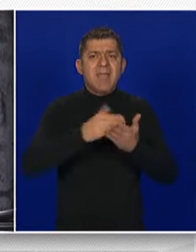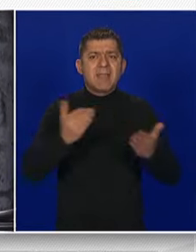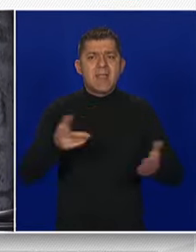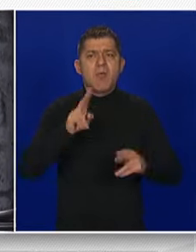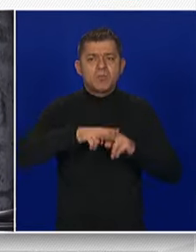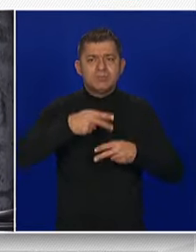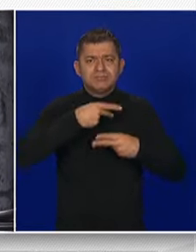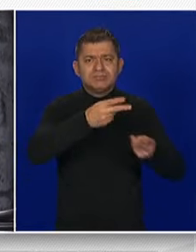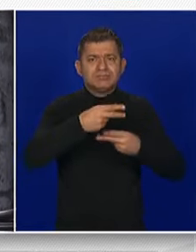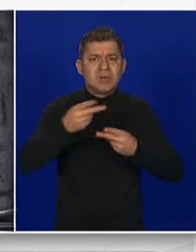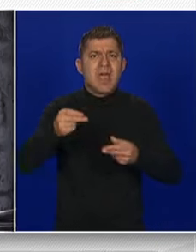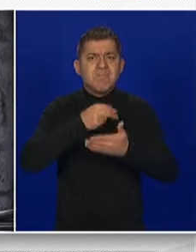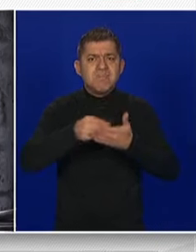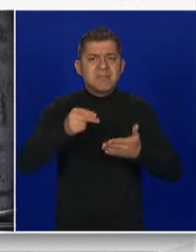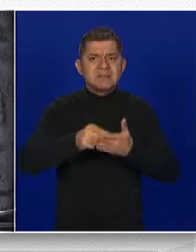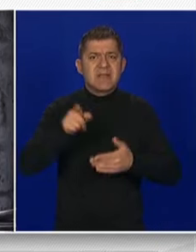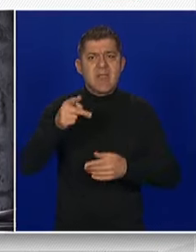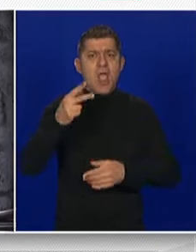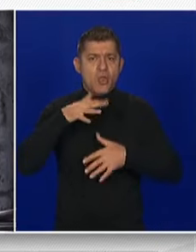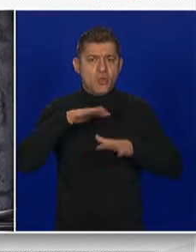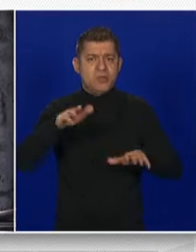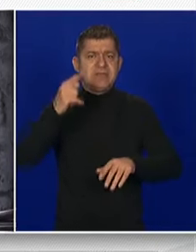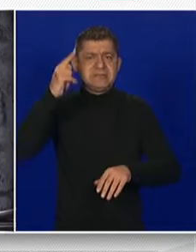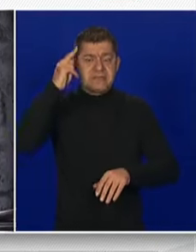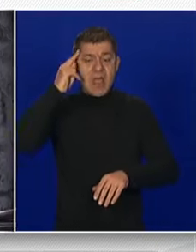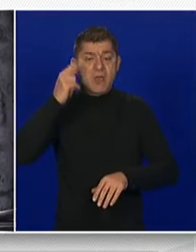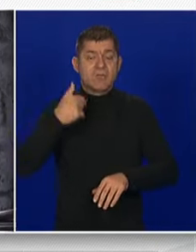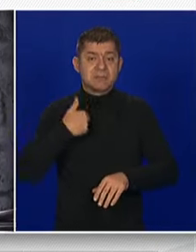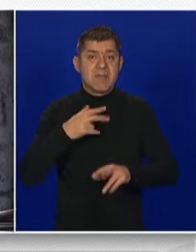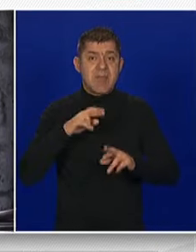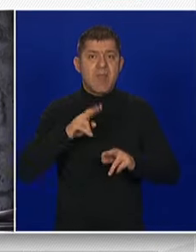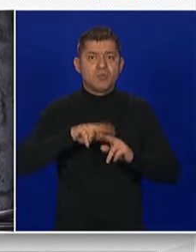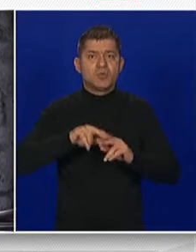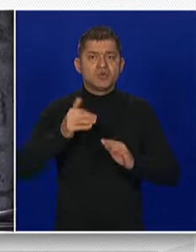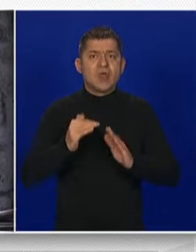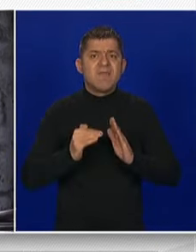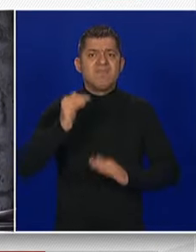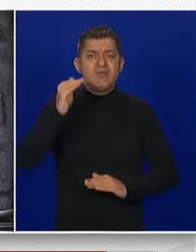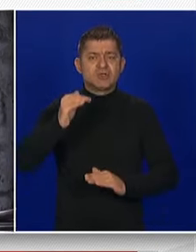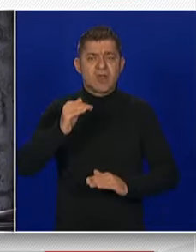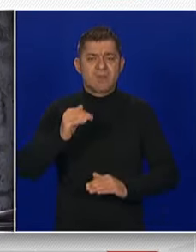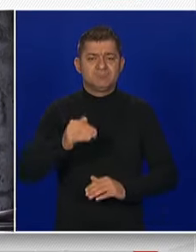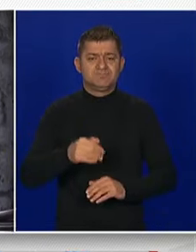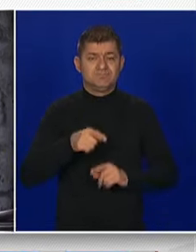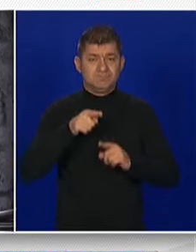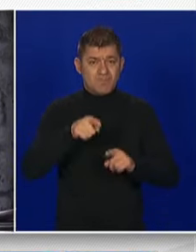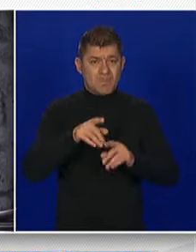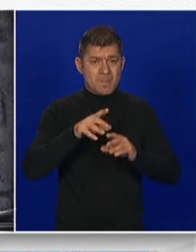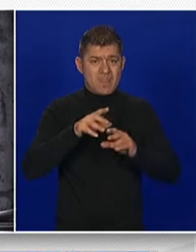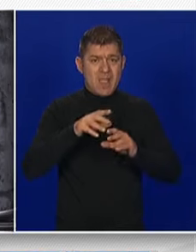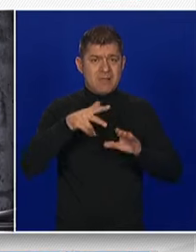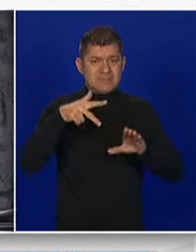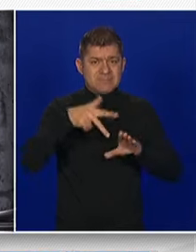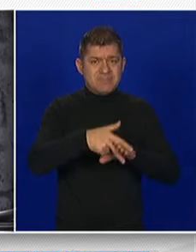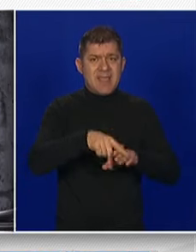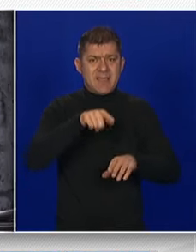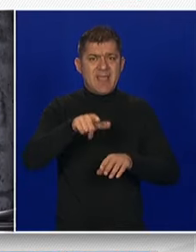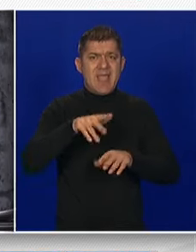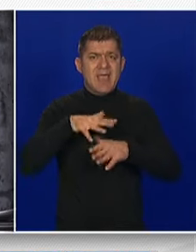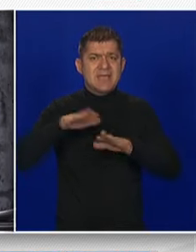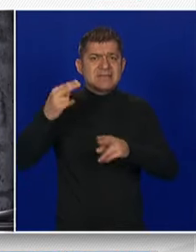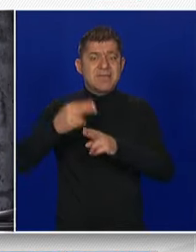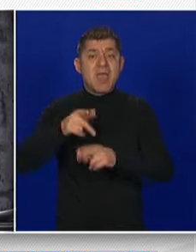građanima i nadamo se da će taj broj porasti. Kao što znate, da bi u zaustavljanju epidemije cijepljenje bilo